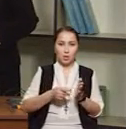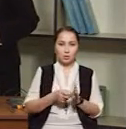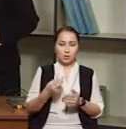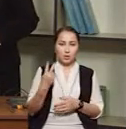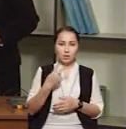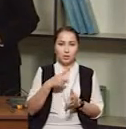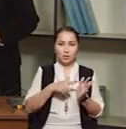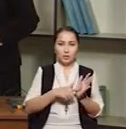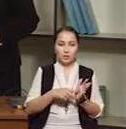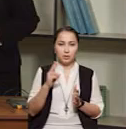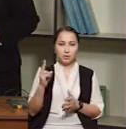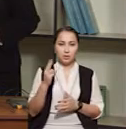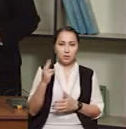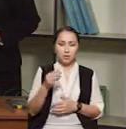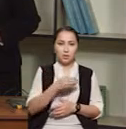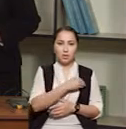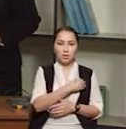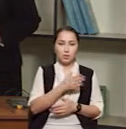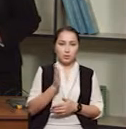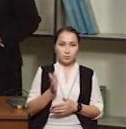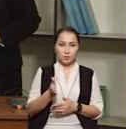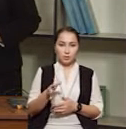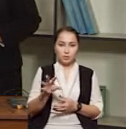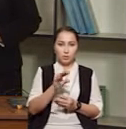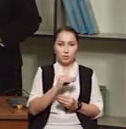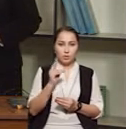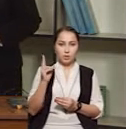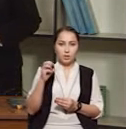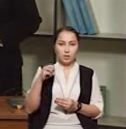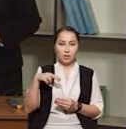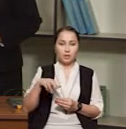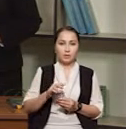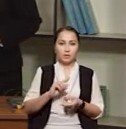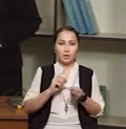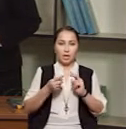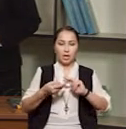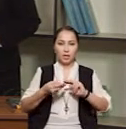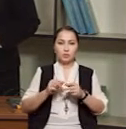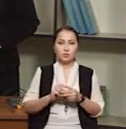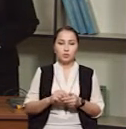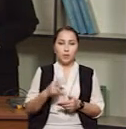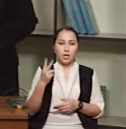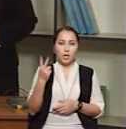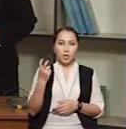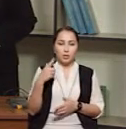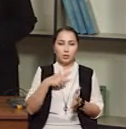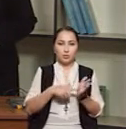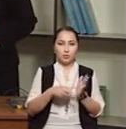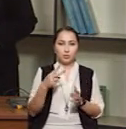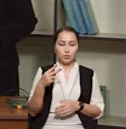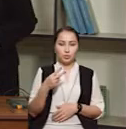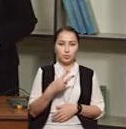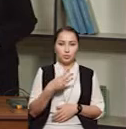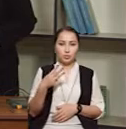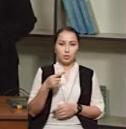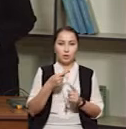xonada 27 gradus Selsiy harorat bo'lsin. Uni Kelvinga aylantirish uchun 273 ga